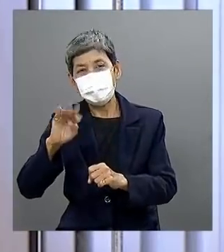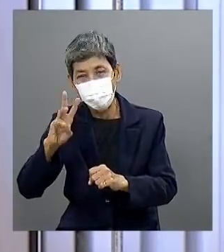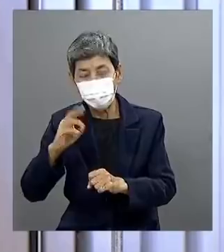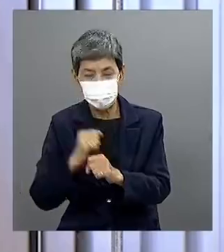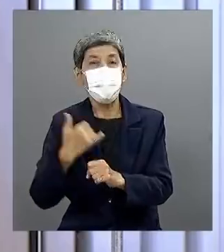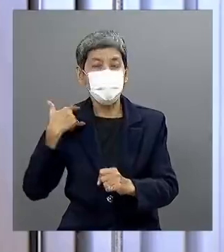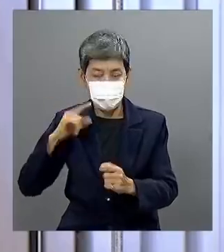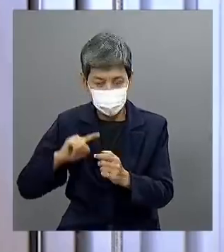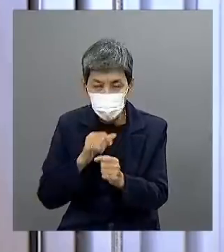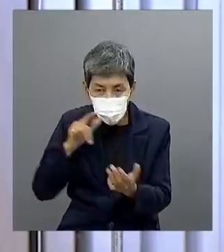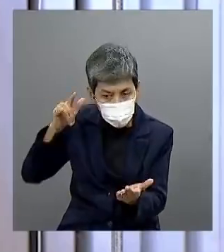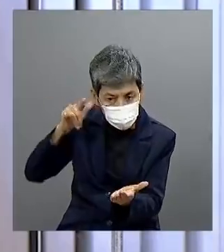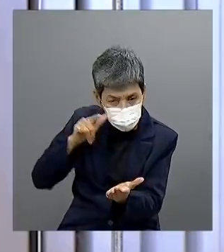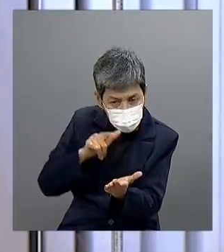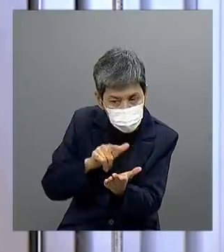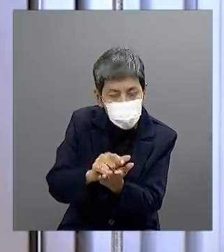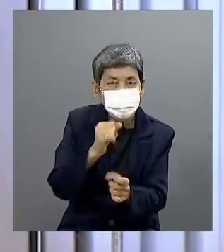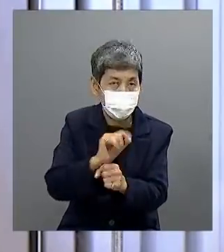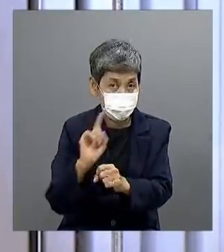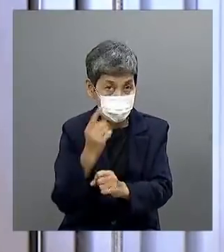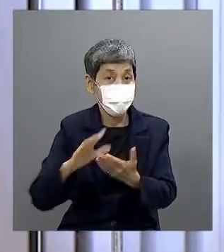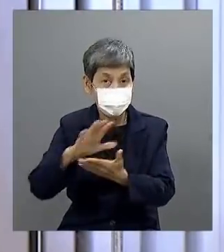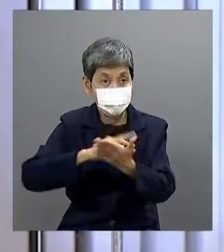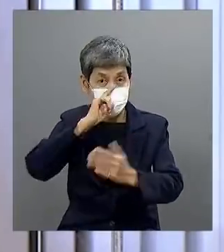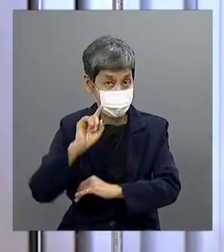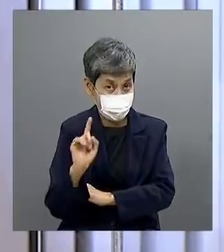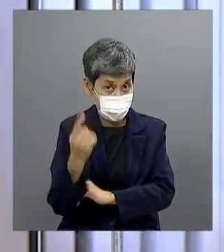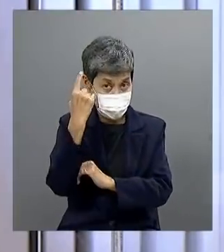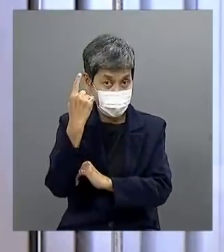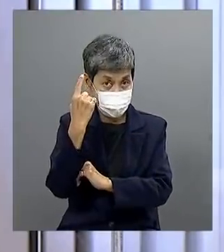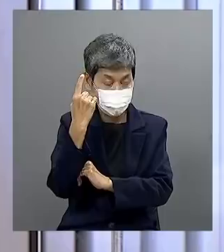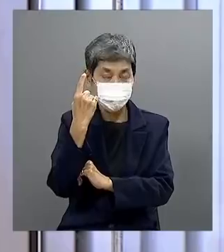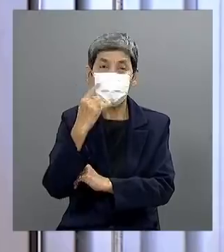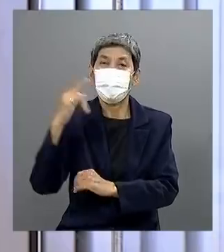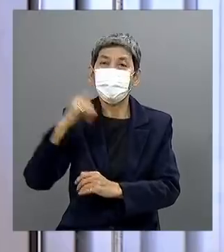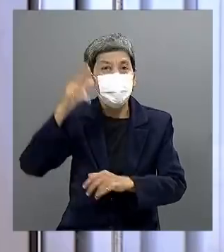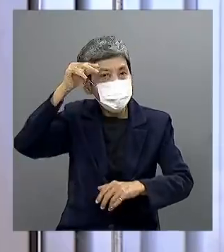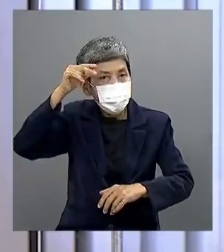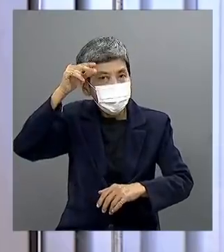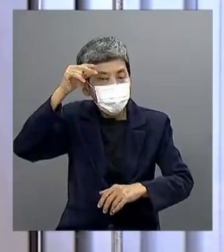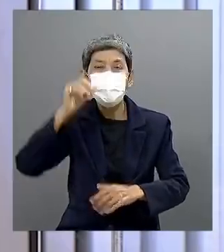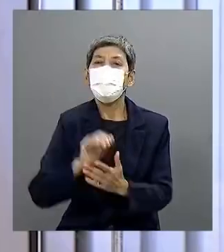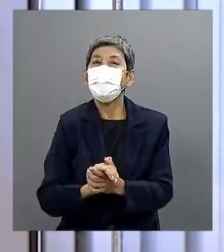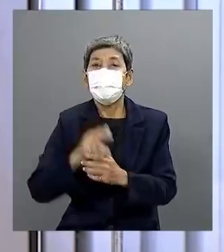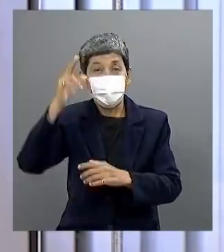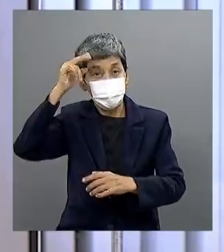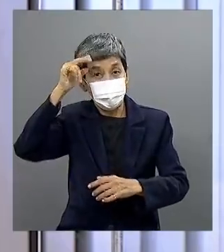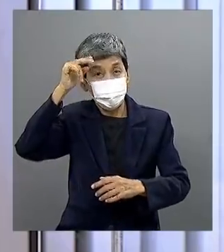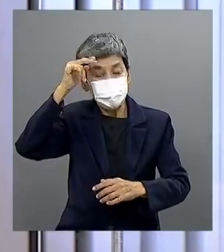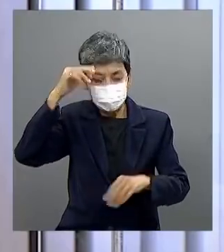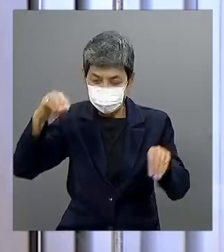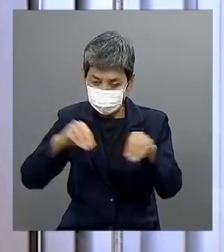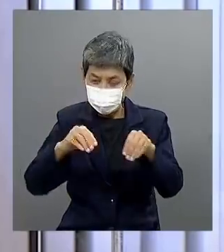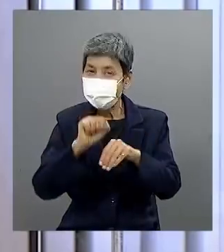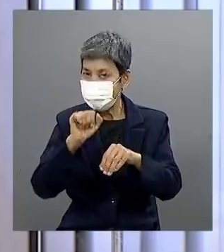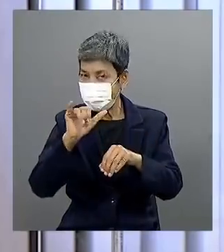ลองบินกิจการการบินครั้งแรกในประเทศไทยบริเวณสนามม้าสะประทุมสนามราชกีฬาสโมสรนะครับซึ่งเป็น